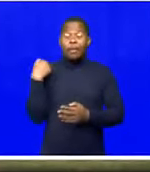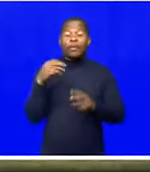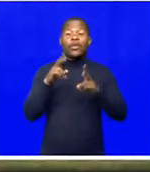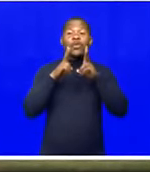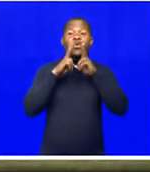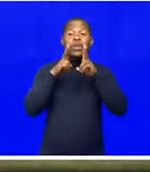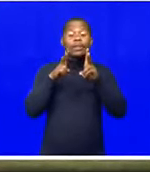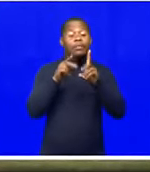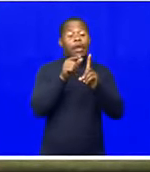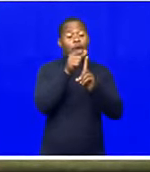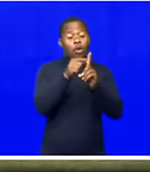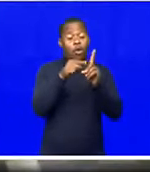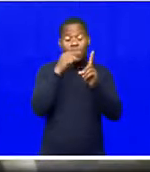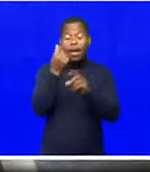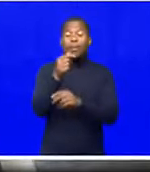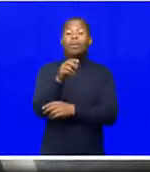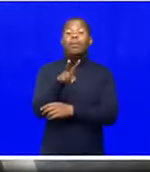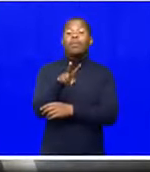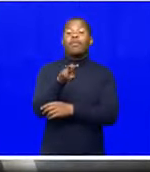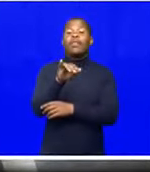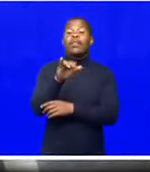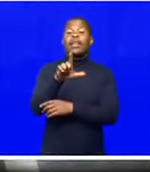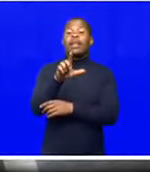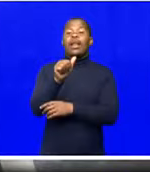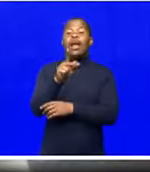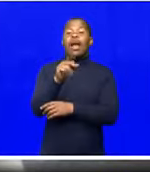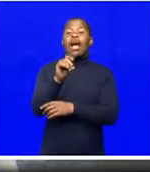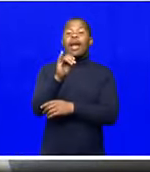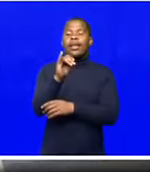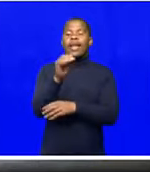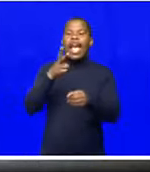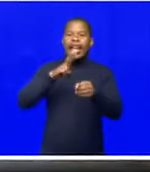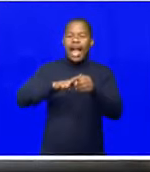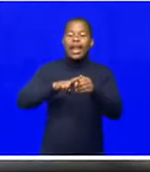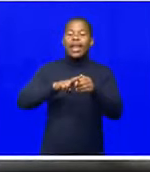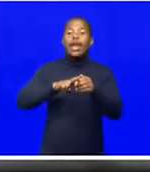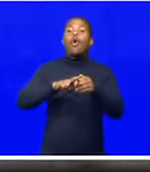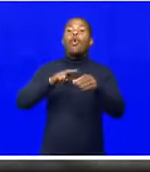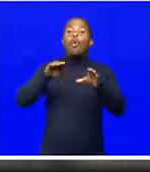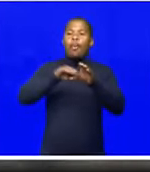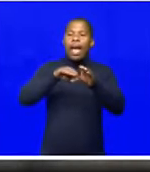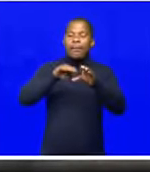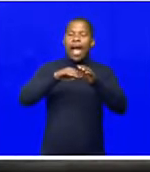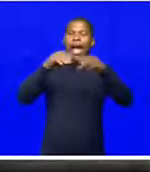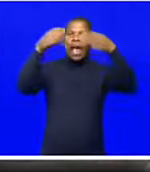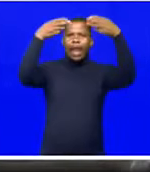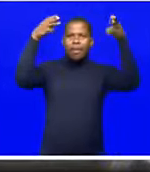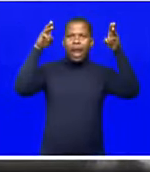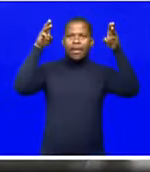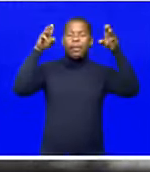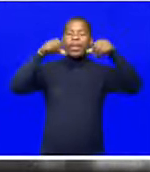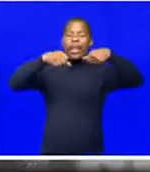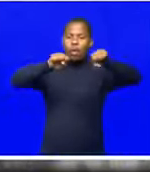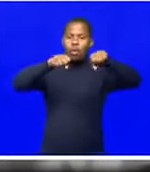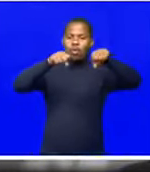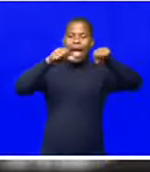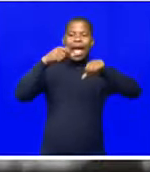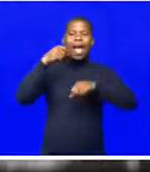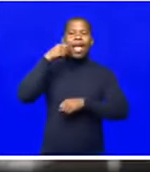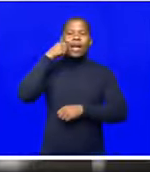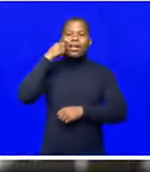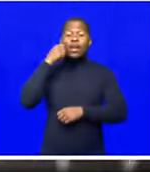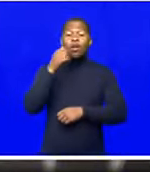Moses Vilakati lephindze ibe lilunga lephalamende lenkhundla yasendondozi ithi tifundvo temakhono tingilenye indlela